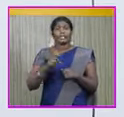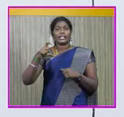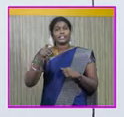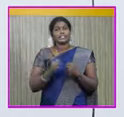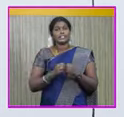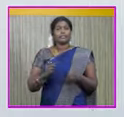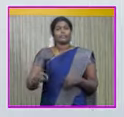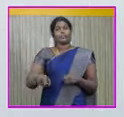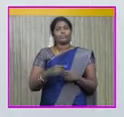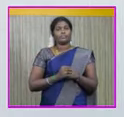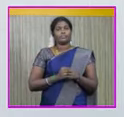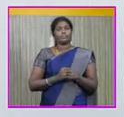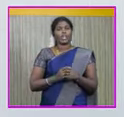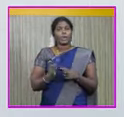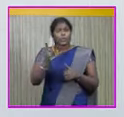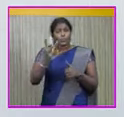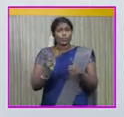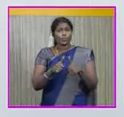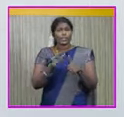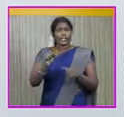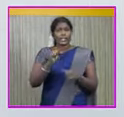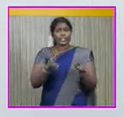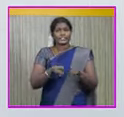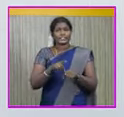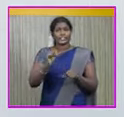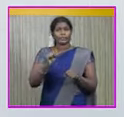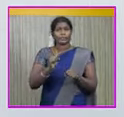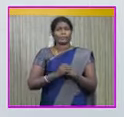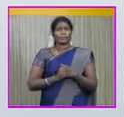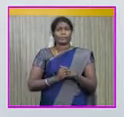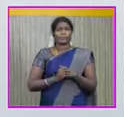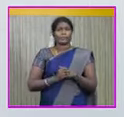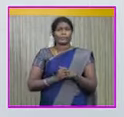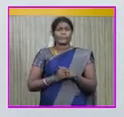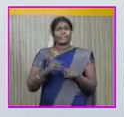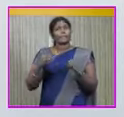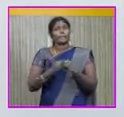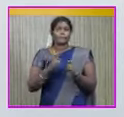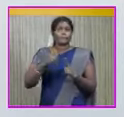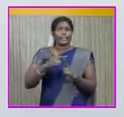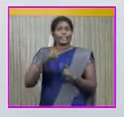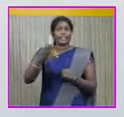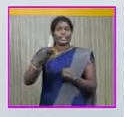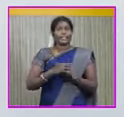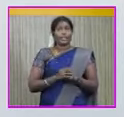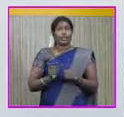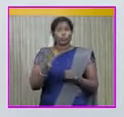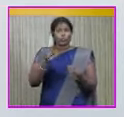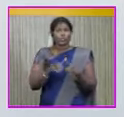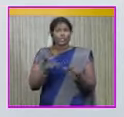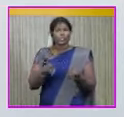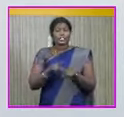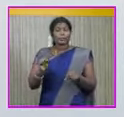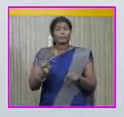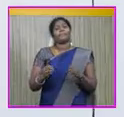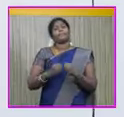போட்டுக்கலாம். யூஏ வந்து எதுக்கு சமம் அப்படின்னு போட்டிருக்கோம்? பிடிக்கு சமம். யூஏ வந்து பிடிக்கு